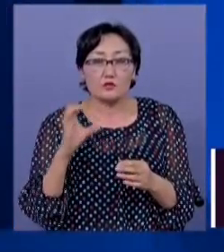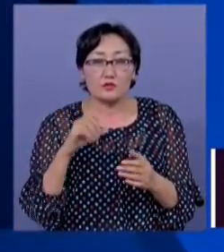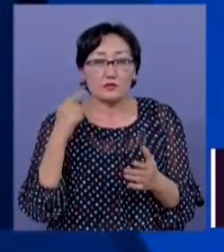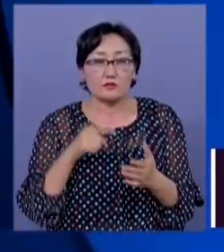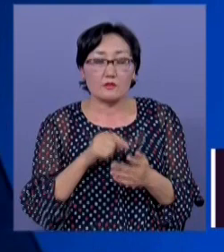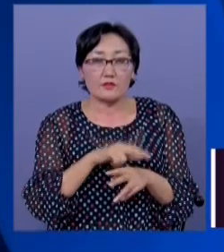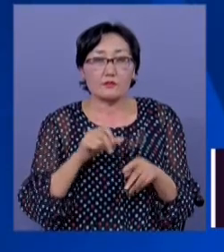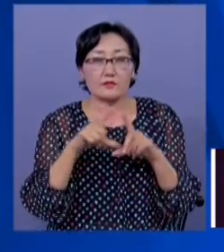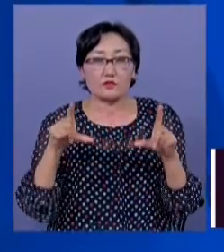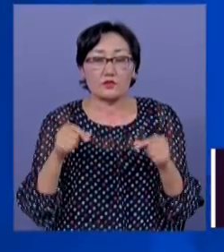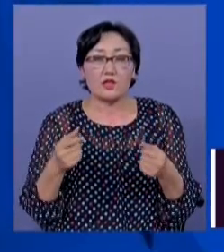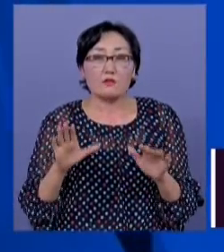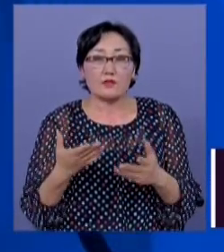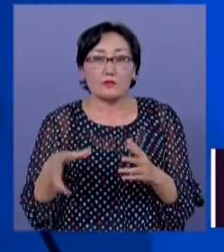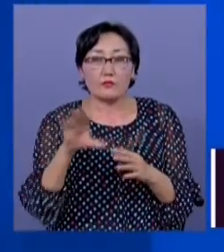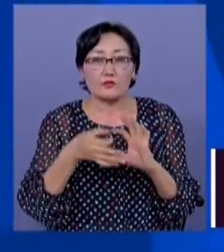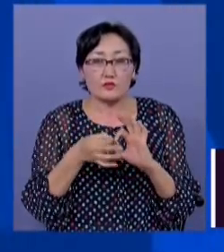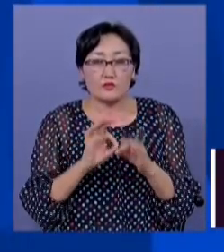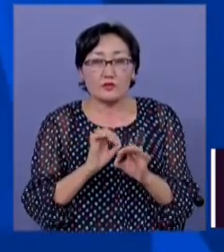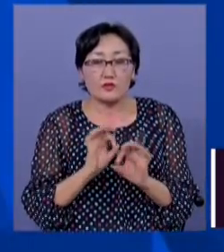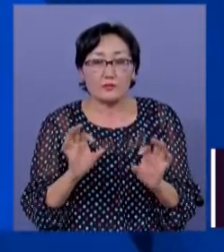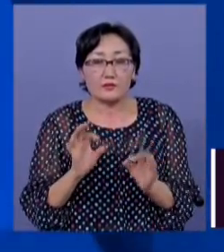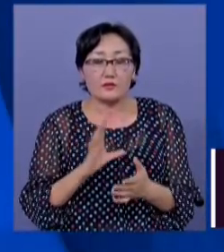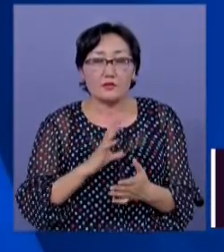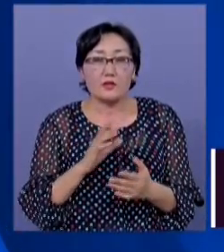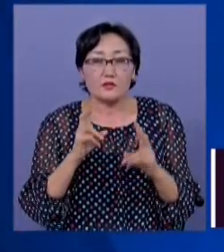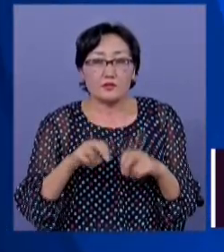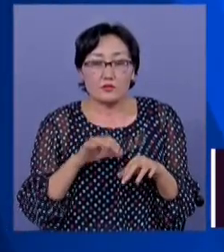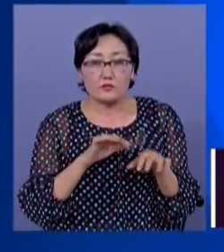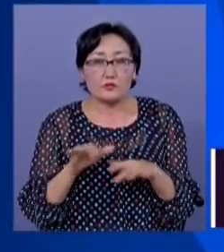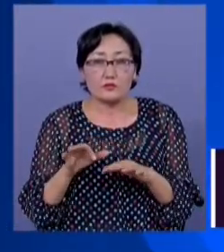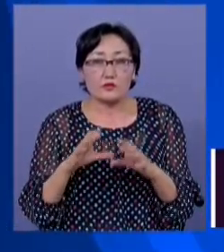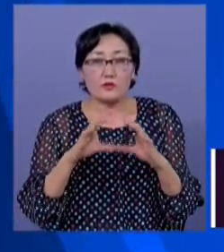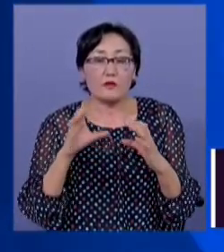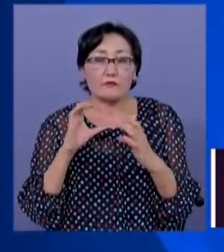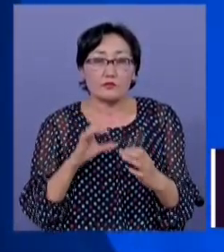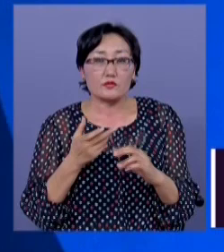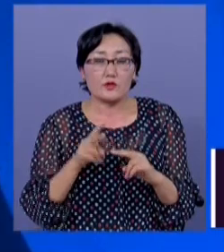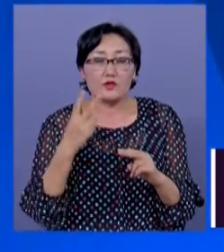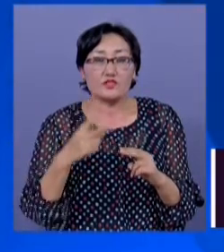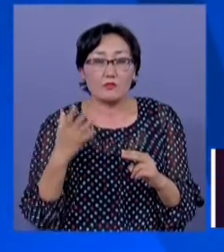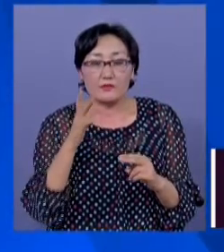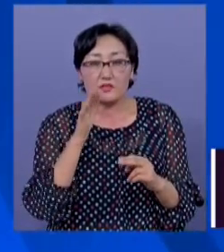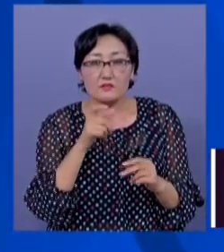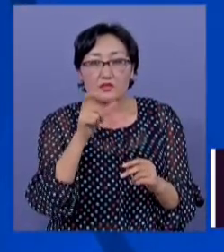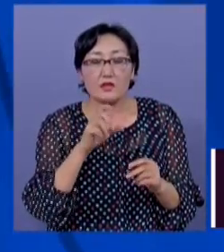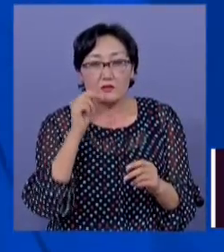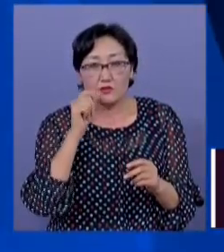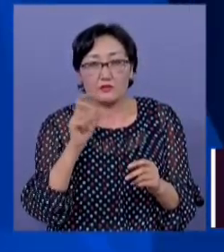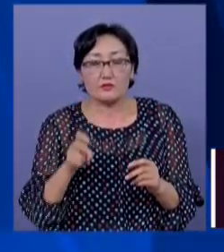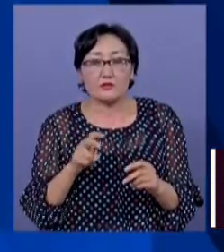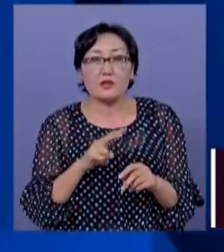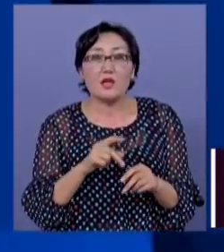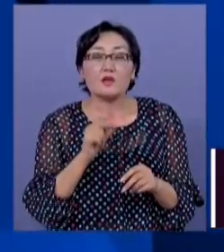қаласының полиция департаменті оқиғаның мән-жайын түсіндіріп берді. Тексеріс кезінде фургоннан шамамен 25 жастағы жігіт шығып,